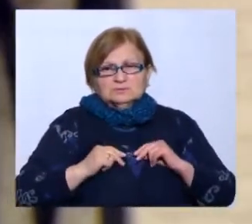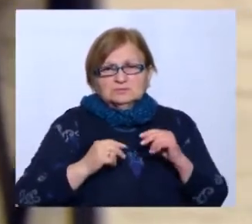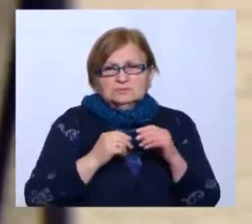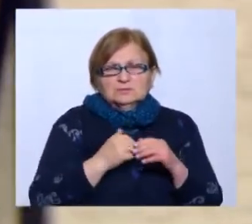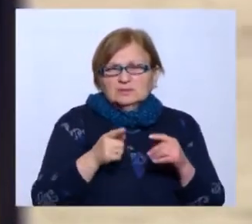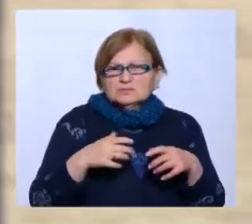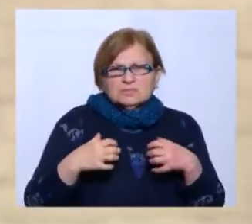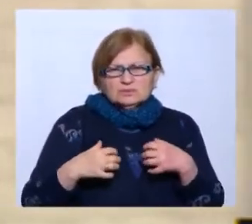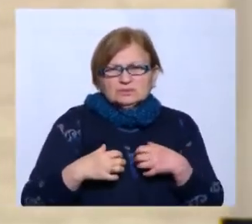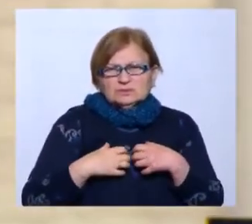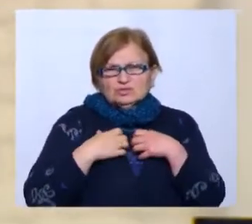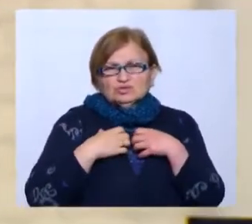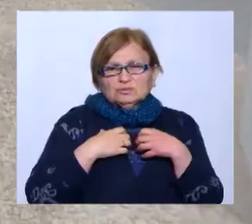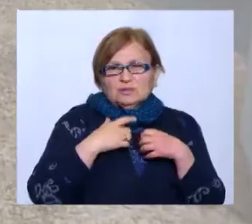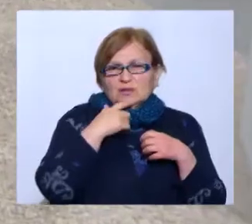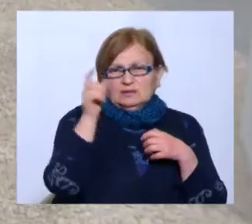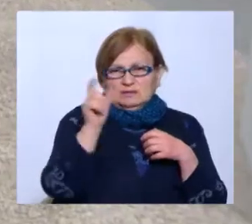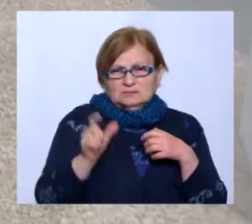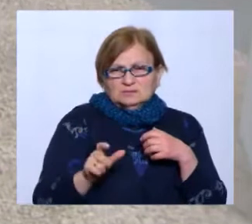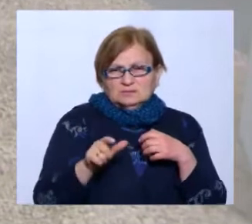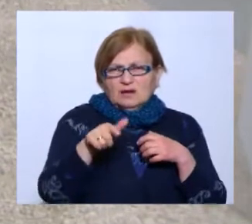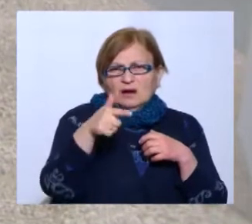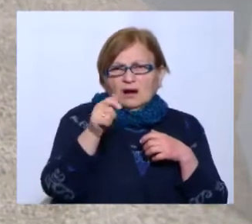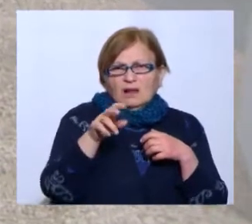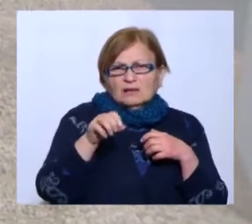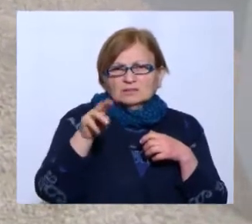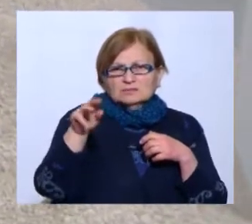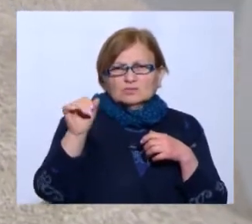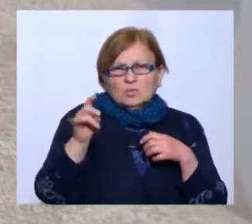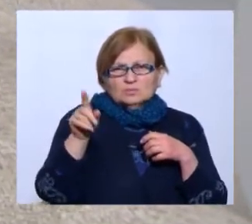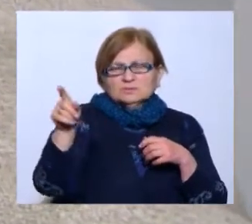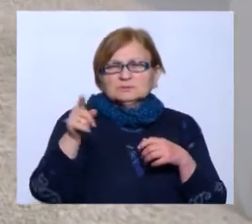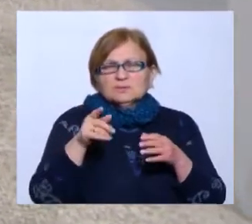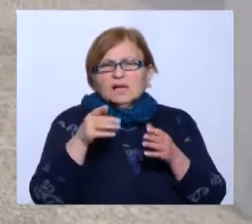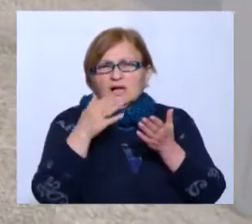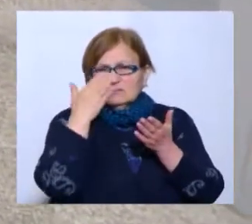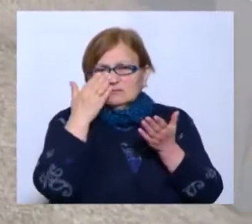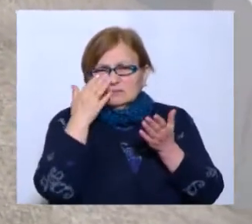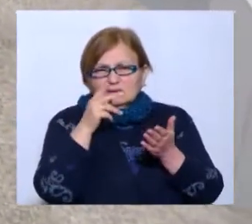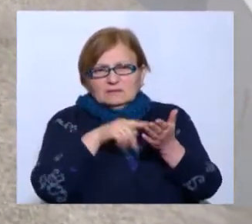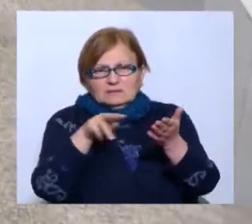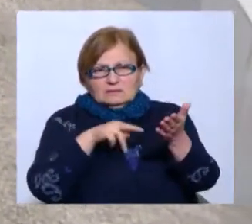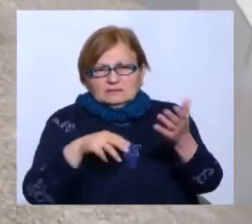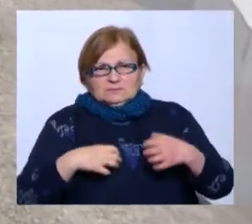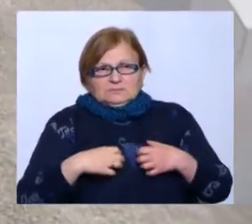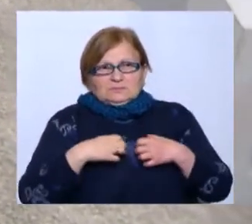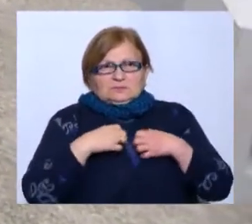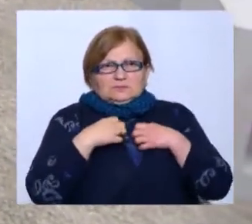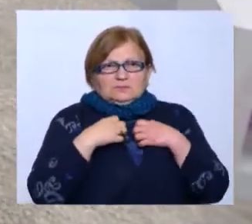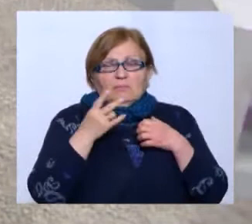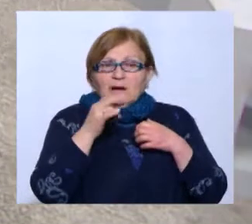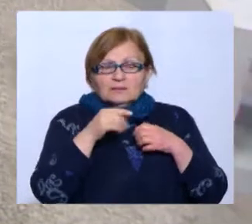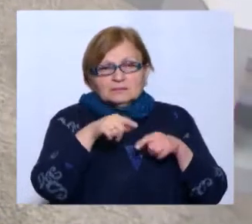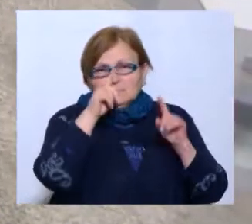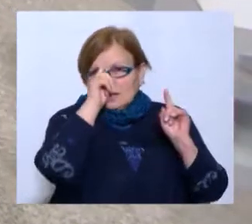როგორი შემზარდავი ლექსია რა. გალაქტიონს თითქოს მკითხველი ცივ სამარეში ჩაყავს, მაგრამ პოეტი არ ტოვებს მას